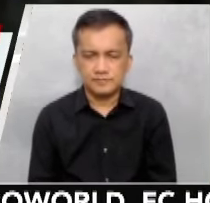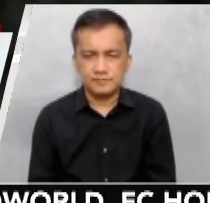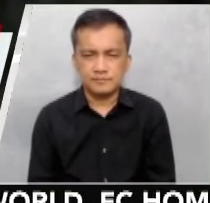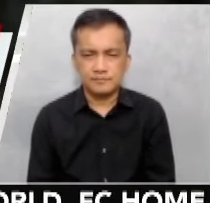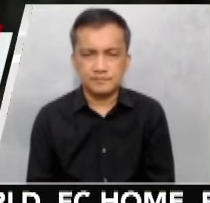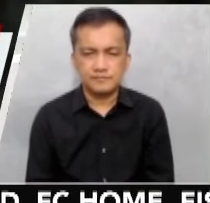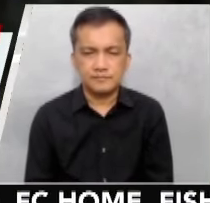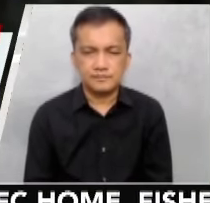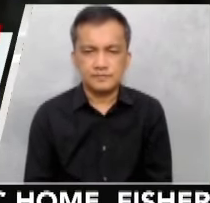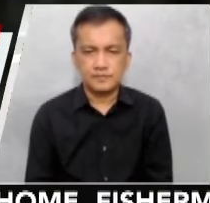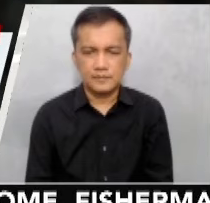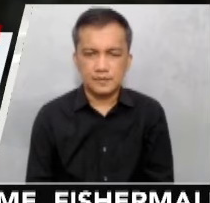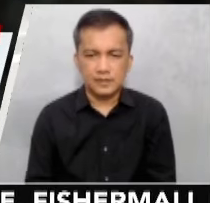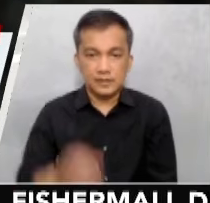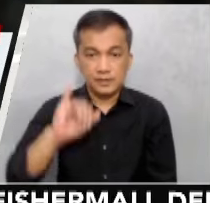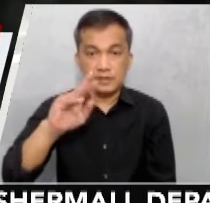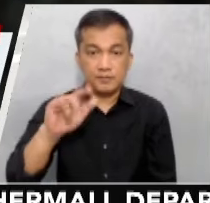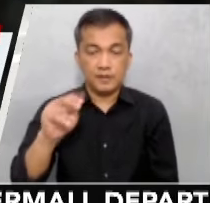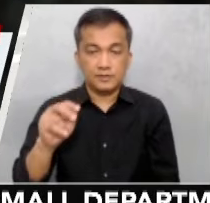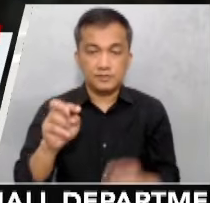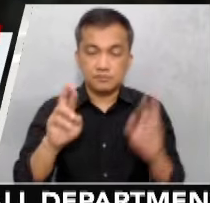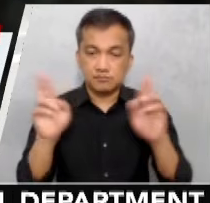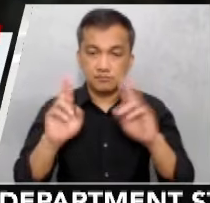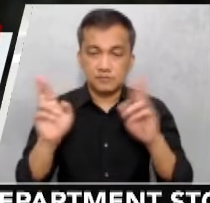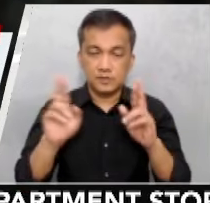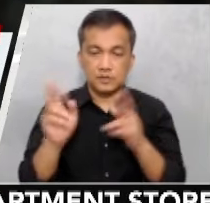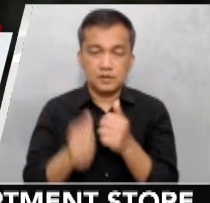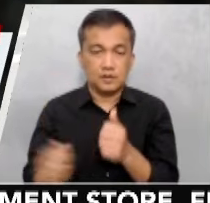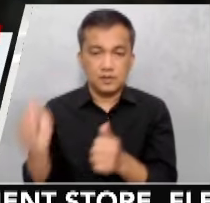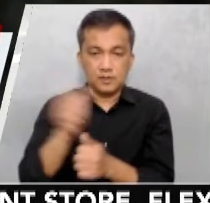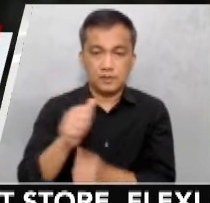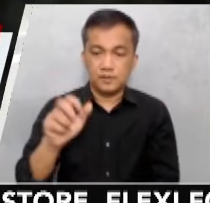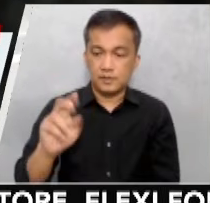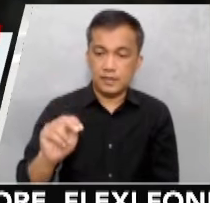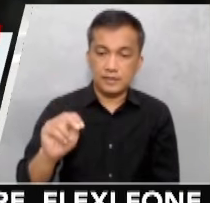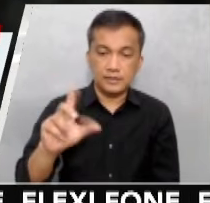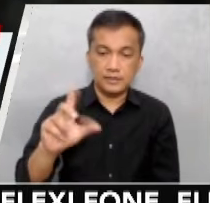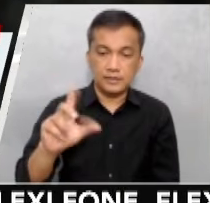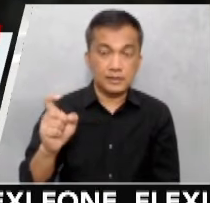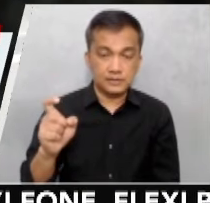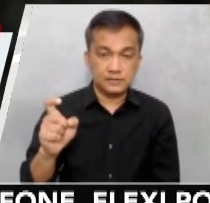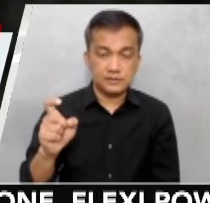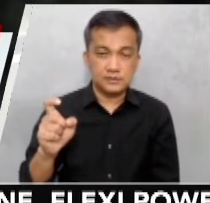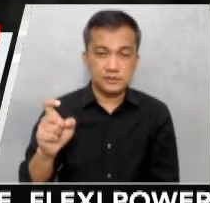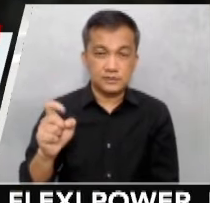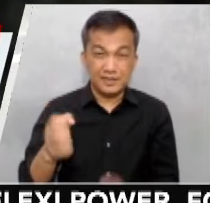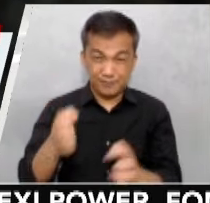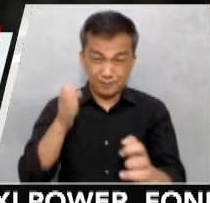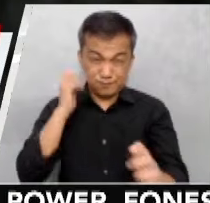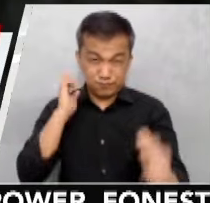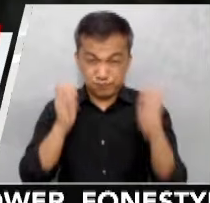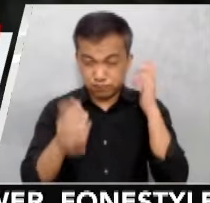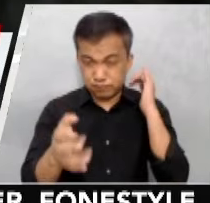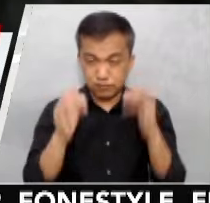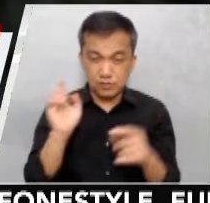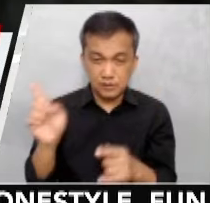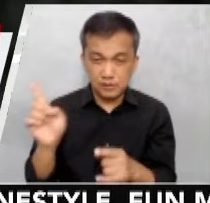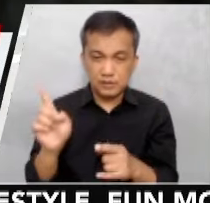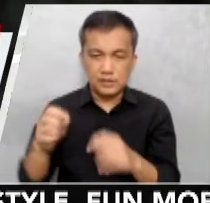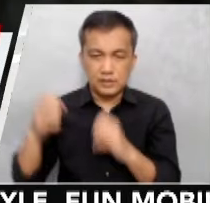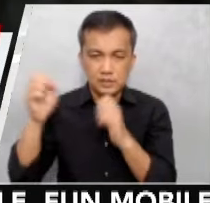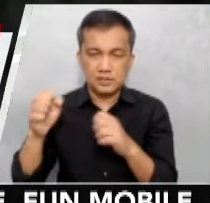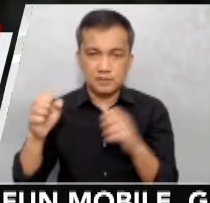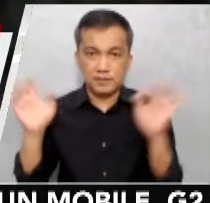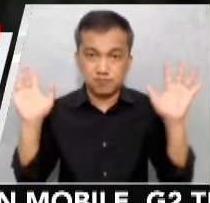Iba, naka-alerto pa rin ang pamunuan ng North Luzon Expressway sa inaasahang buhos ng mga motoristang umuwi sa kani-kanilang